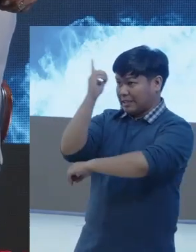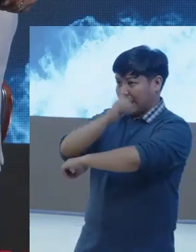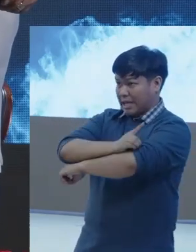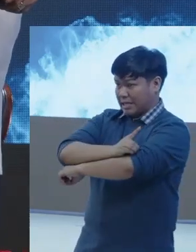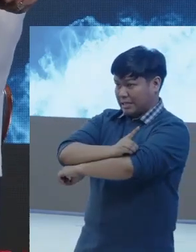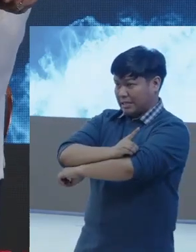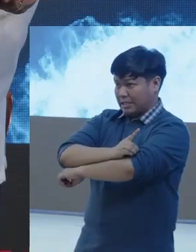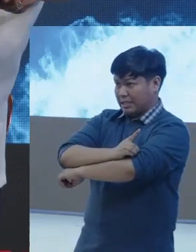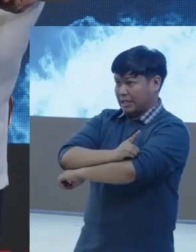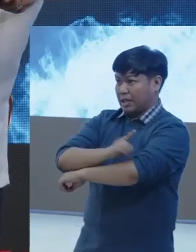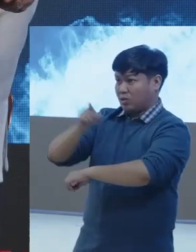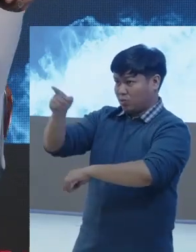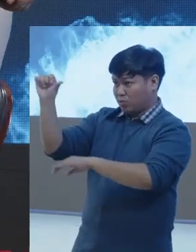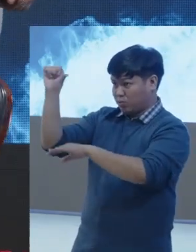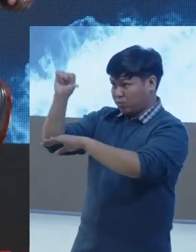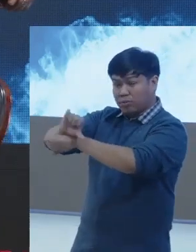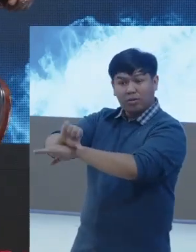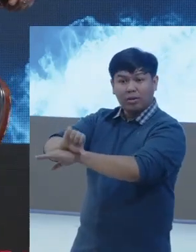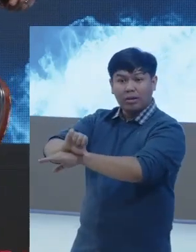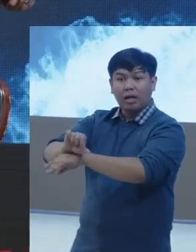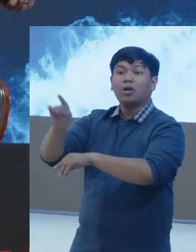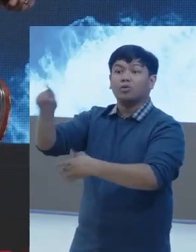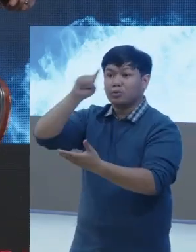Jeremiah 36:3,